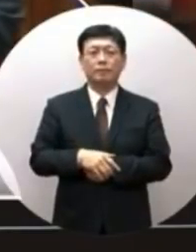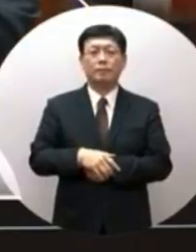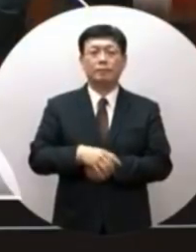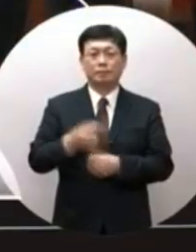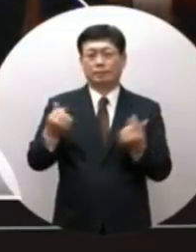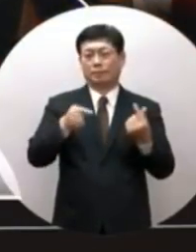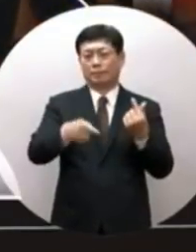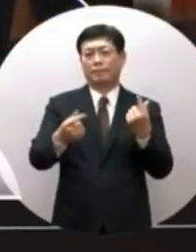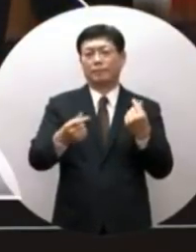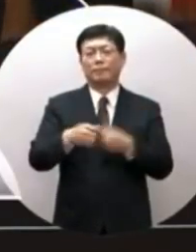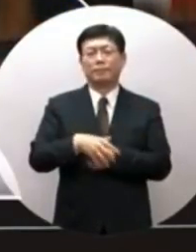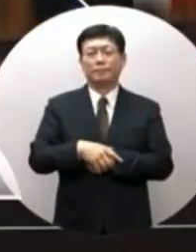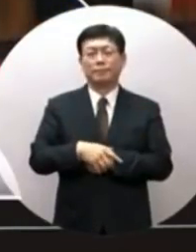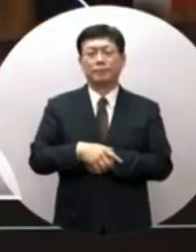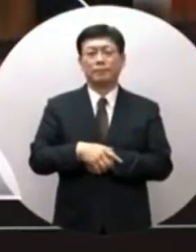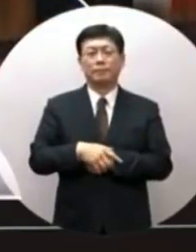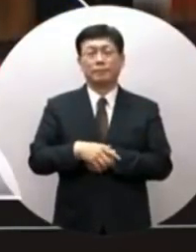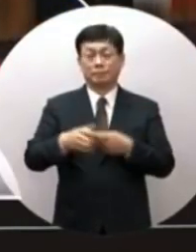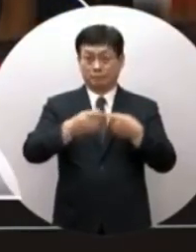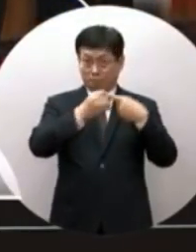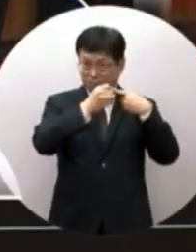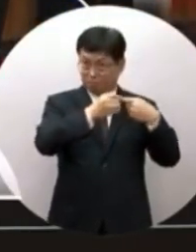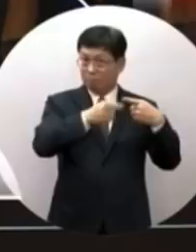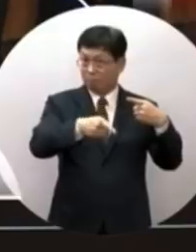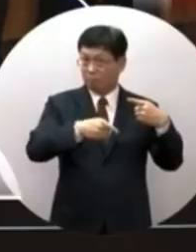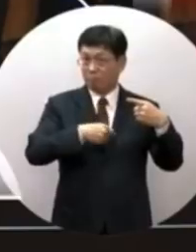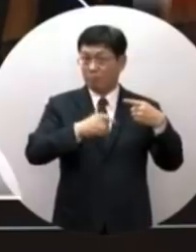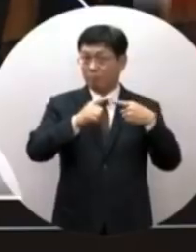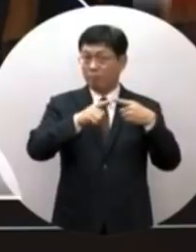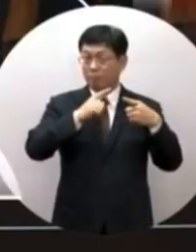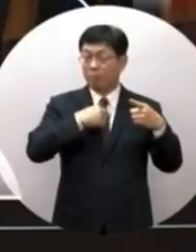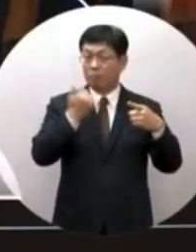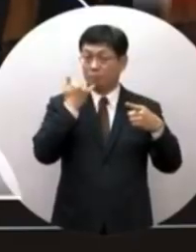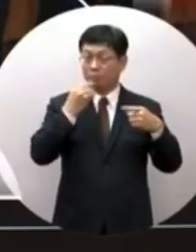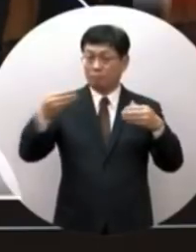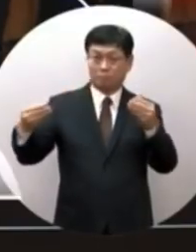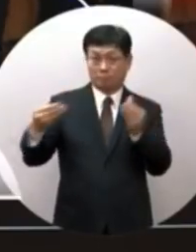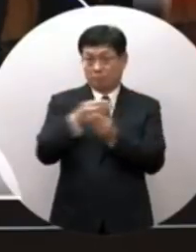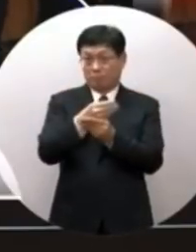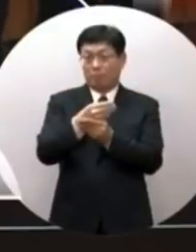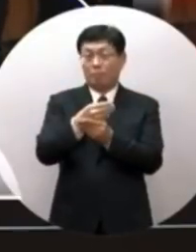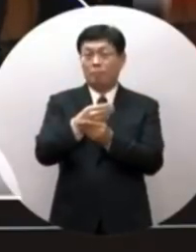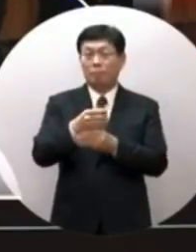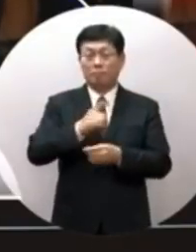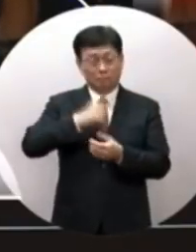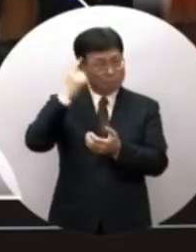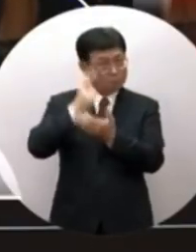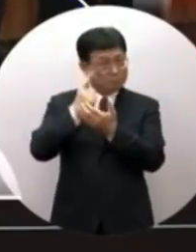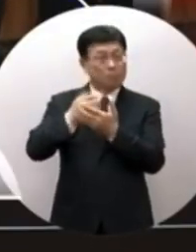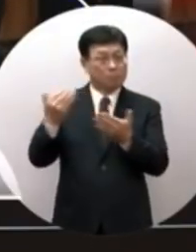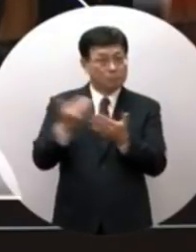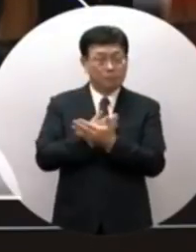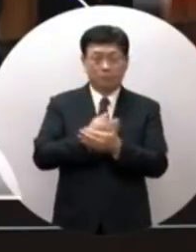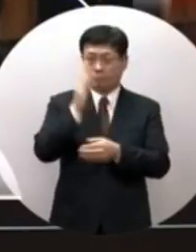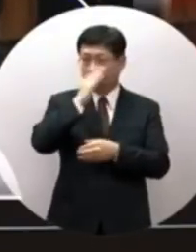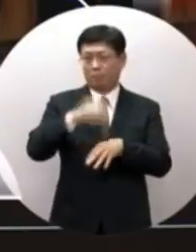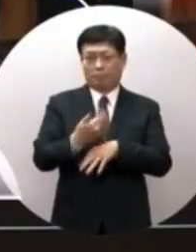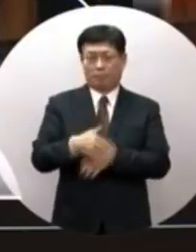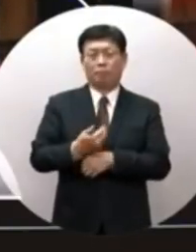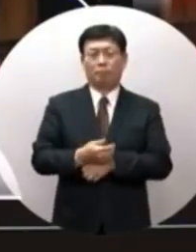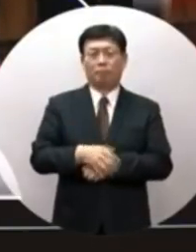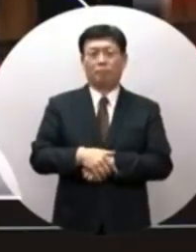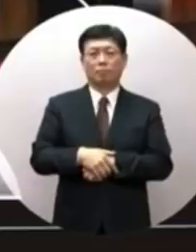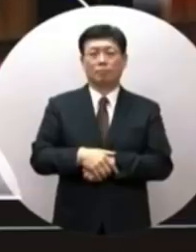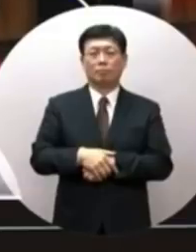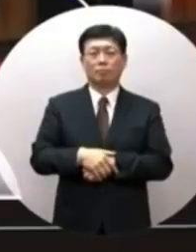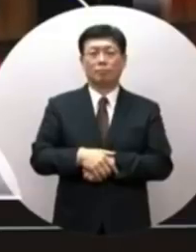就是这项。我头一项阁给一个，这个坑在内底，你免逐工换，袂臭。你干